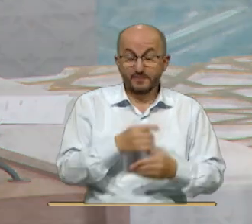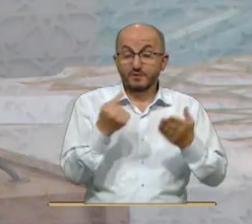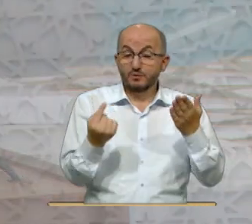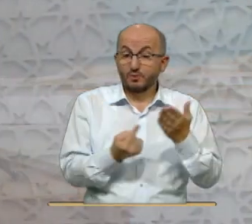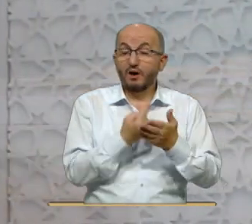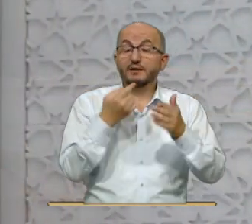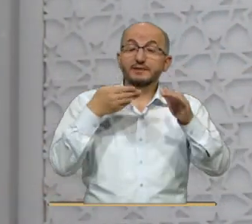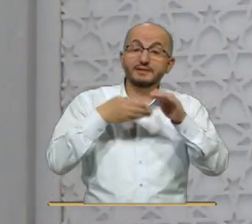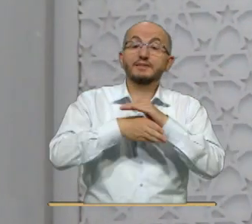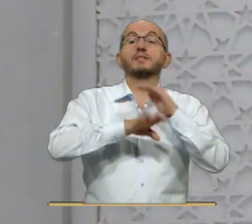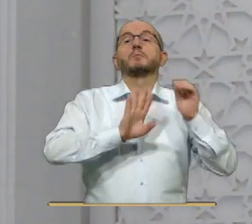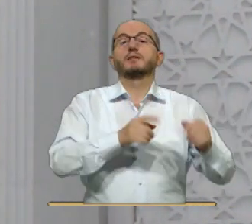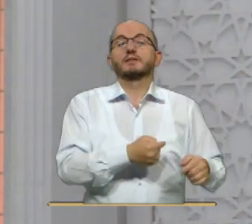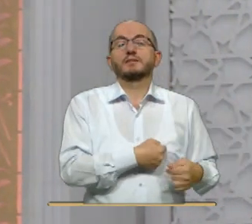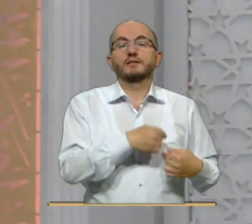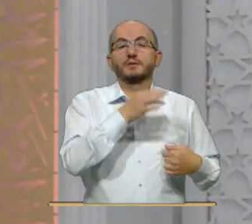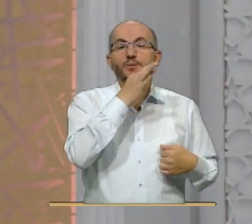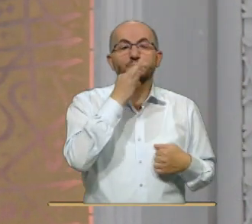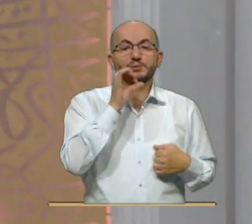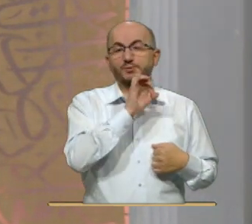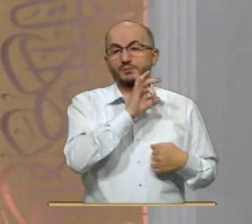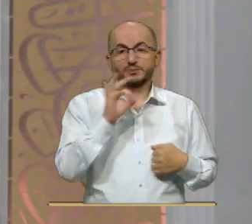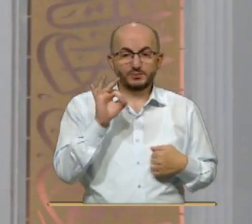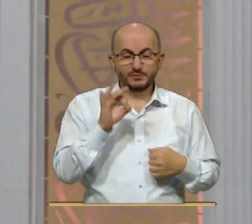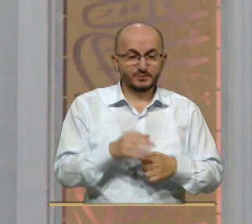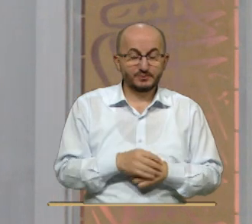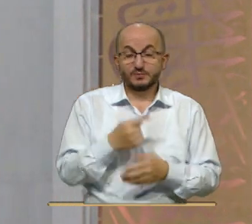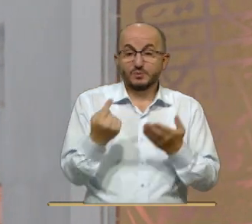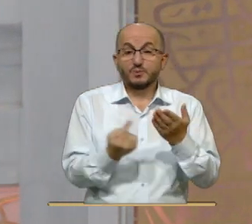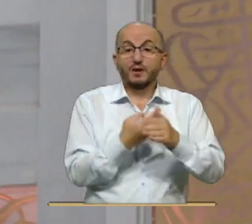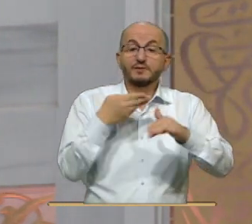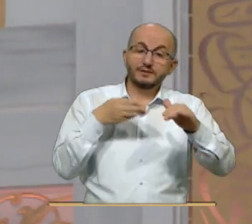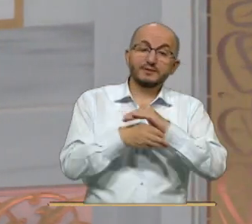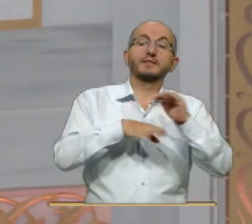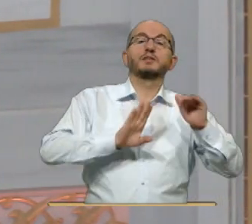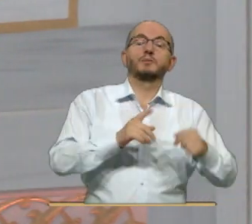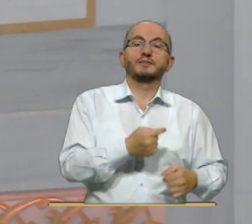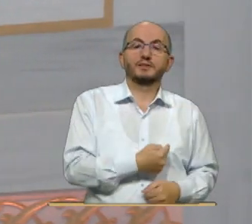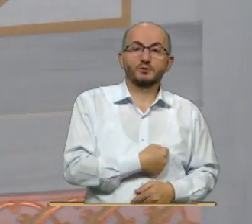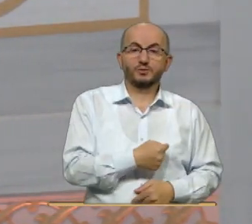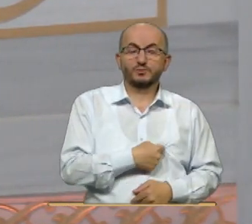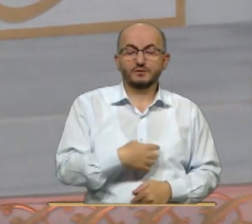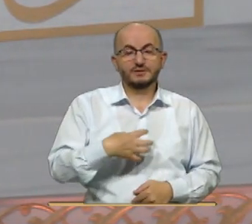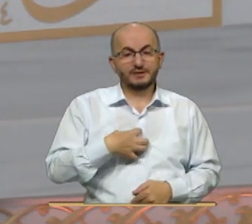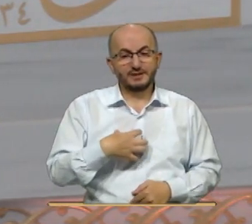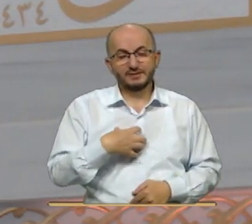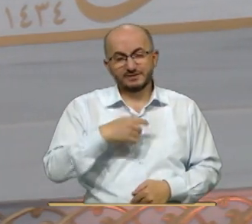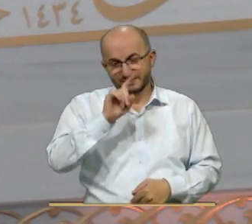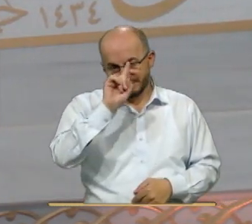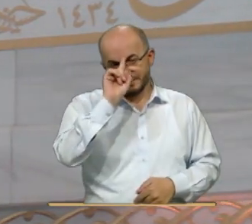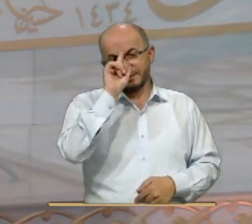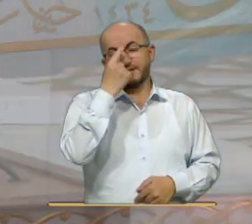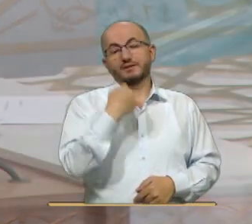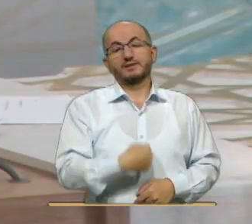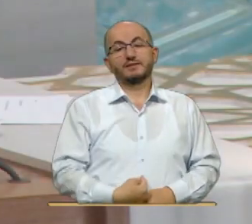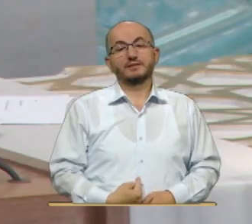Kur'an'ın girmediği gönül huzursuzdur. Kur'an'ın girmediği gönül kendisini yalnız